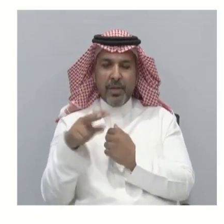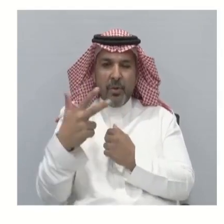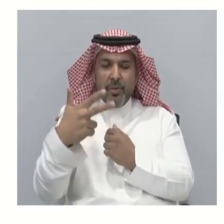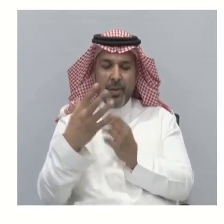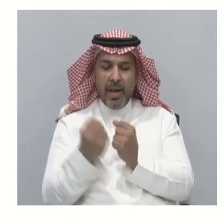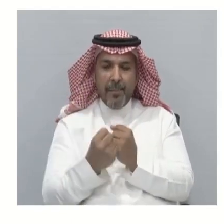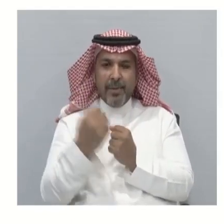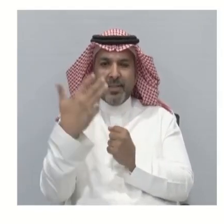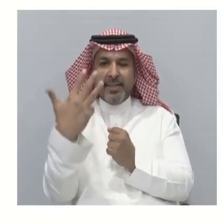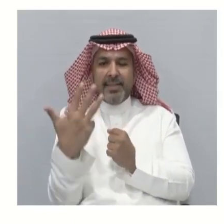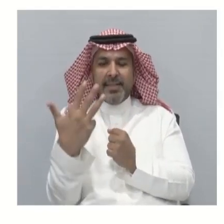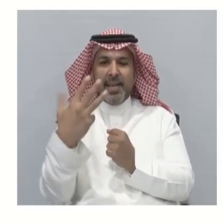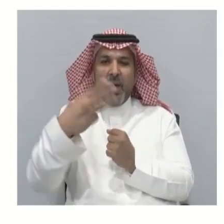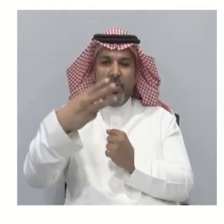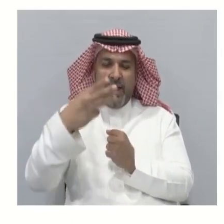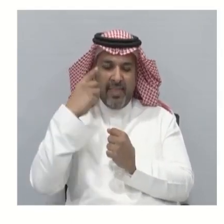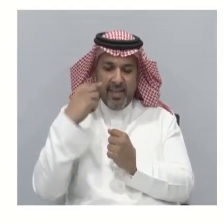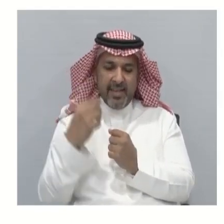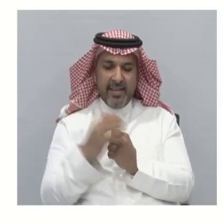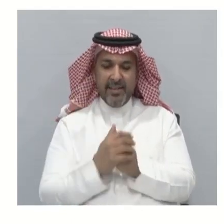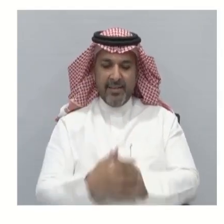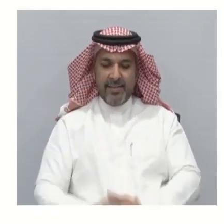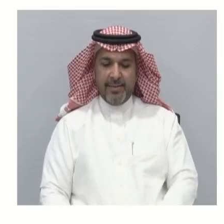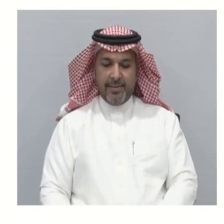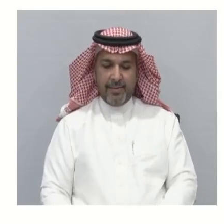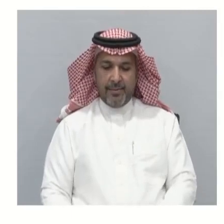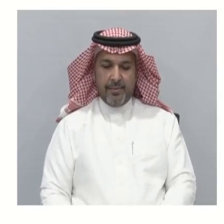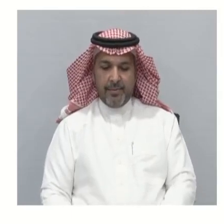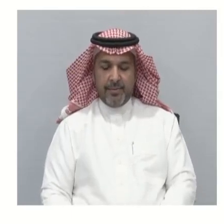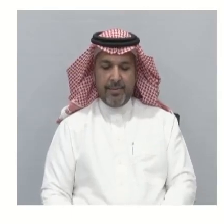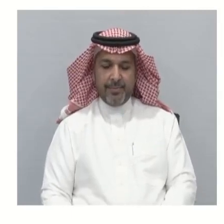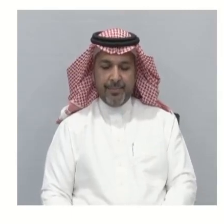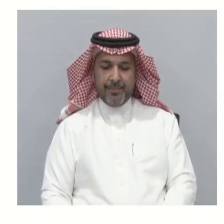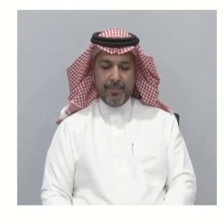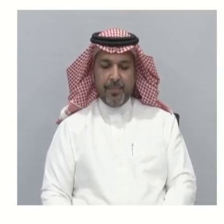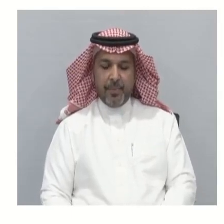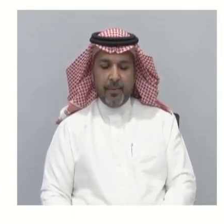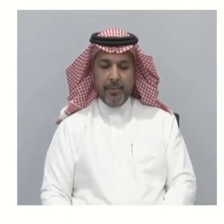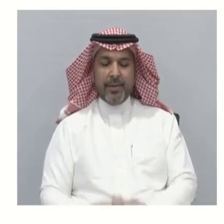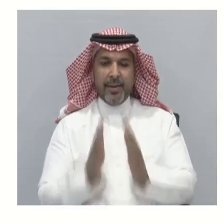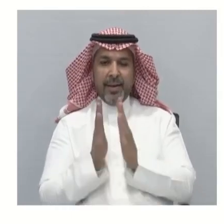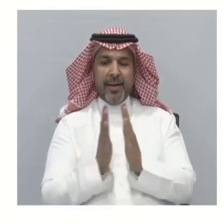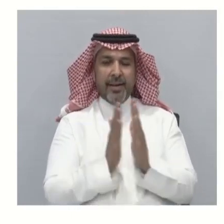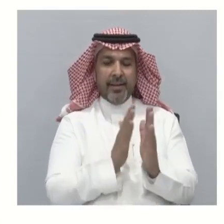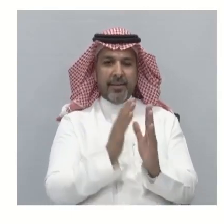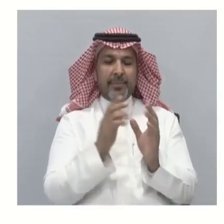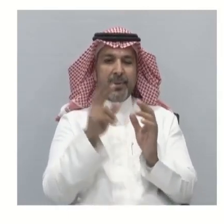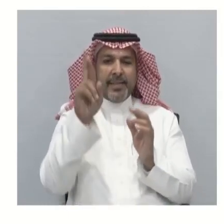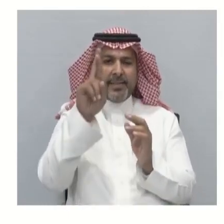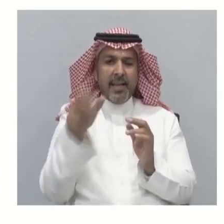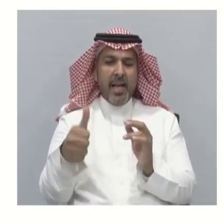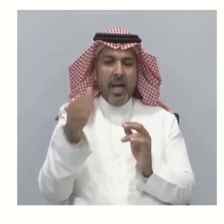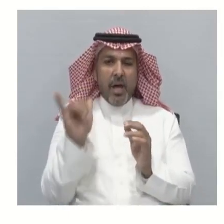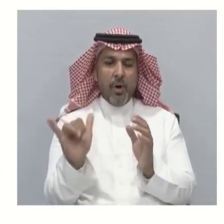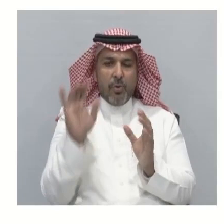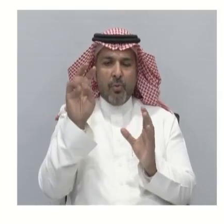كم 39 وبالتالي قياس الزاويه اكس كم 39 فلما اجي ارتب الزوايا اول حاجه اول